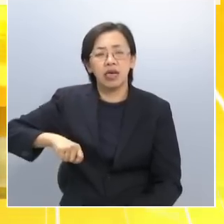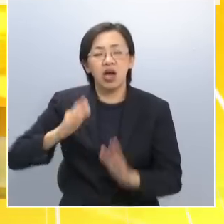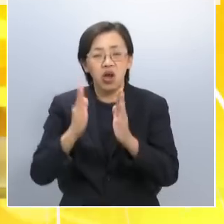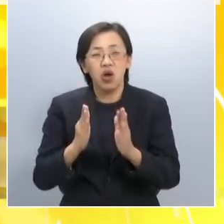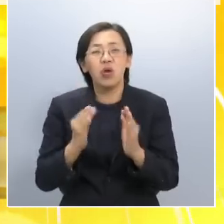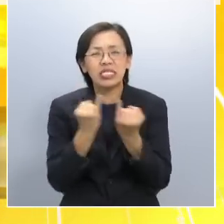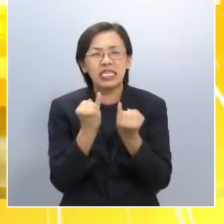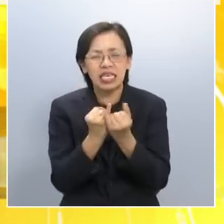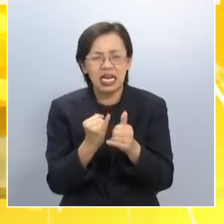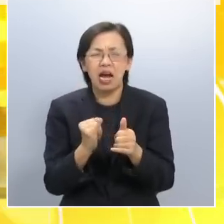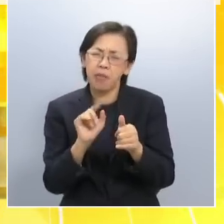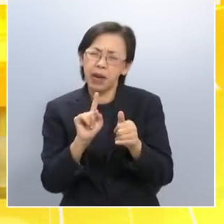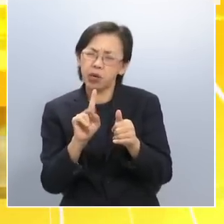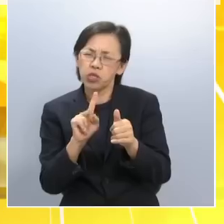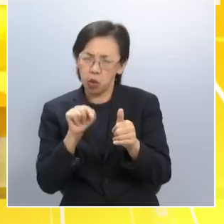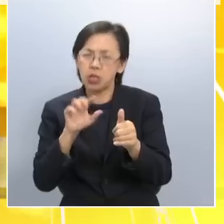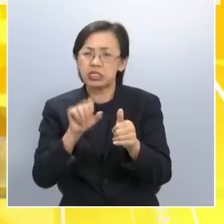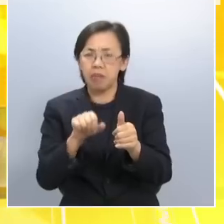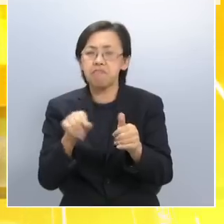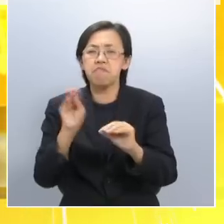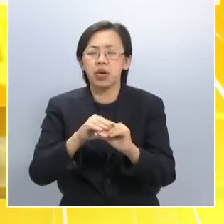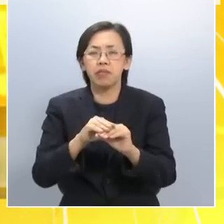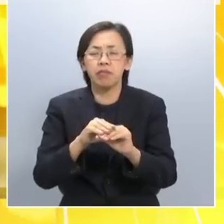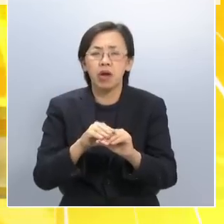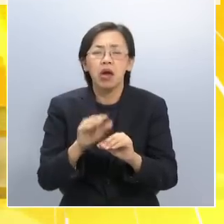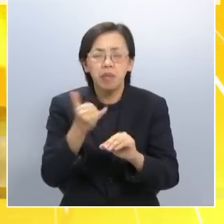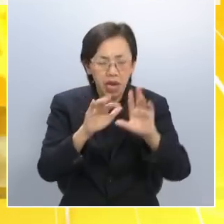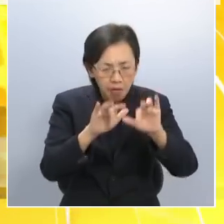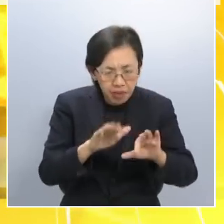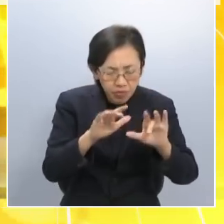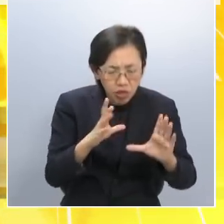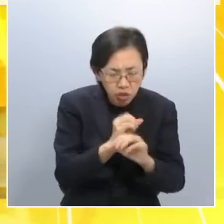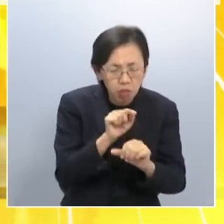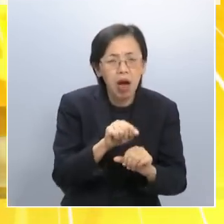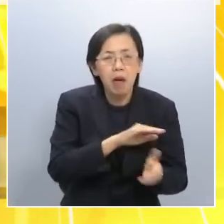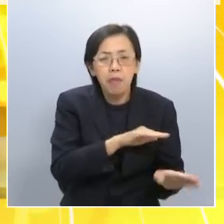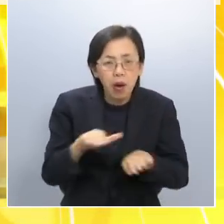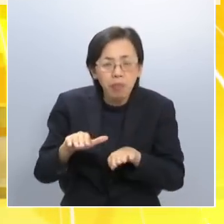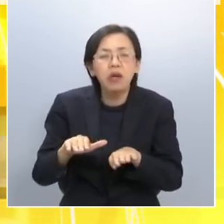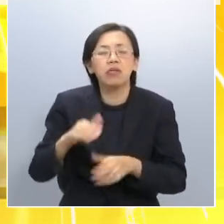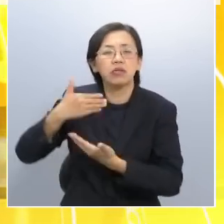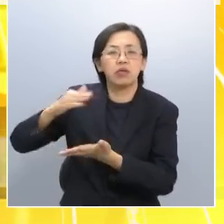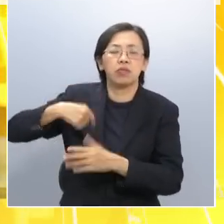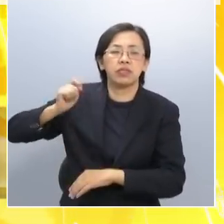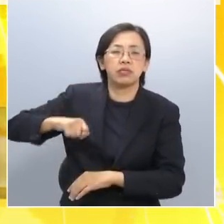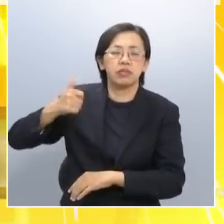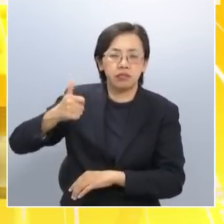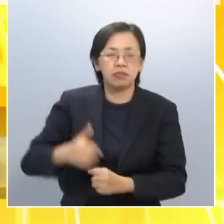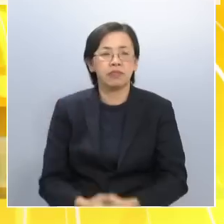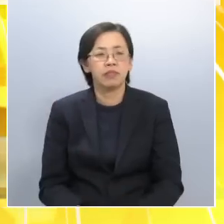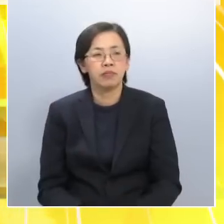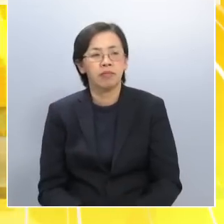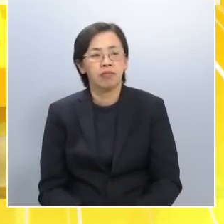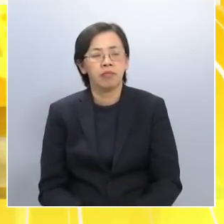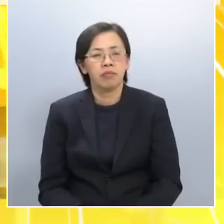แอม 1-2 คนและสำนวนบางคดีก็น่าจะพร้อมจะส่งศาลได ้การรับข้อที่จริ